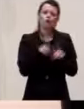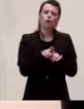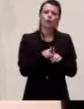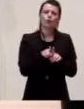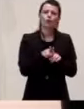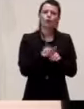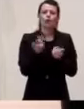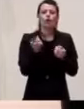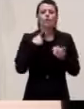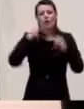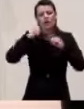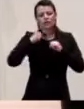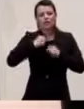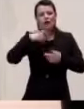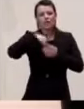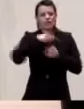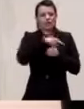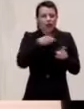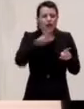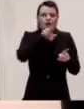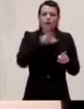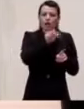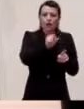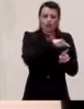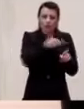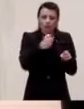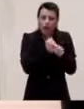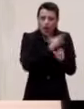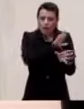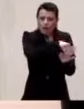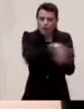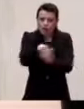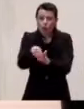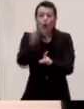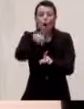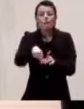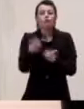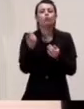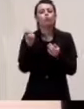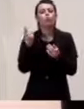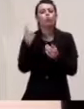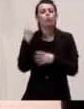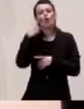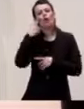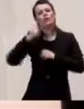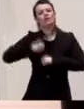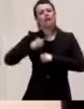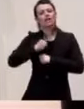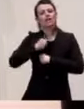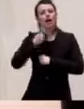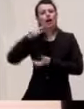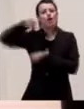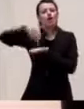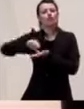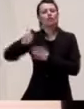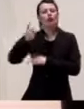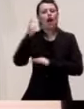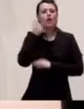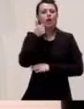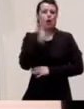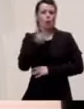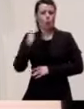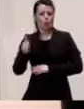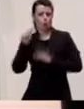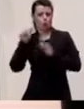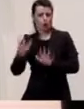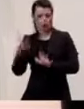i sanitari dell'RSA e i sanitari delle centrali 118 che sono attive in Lombardia.